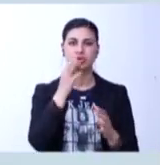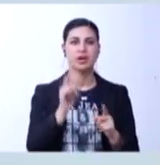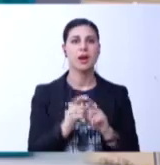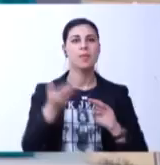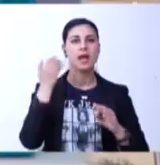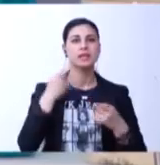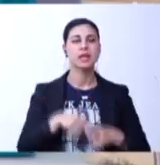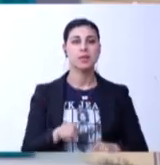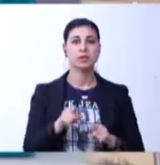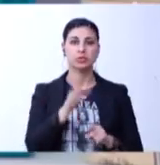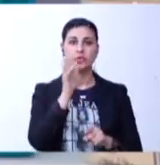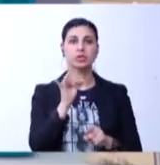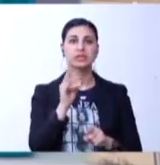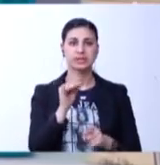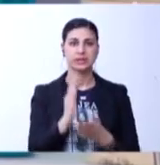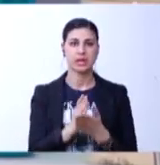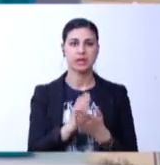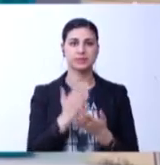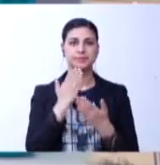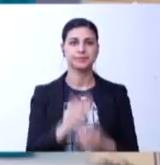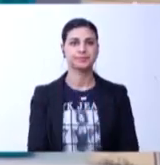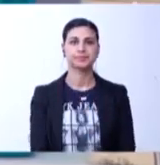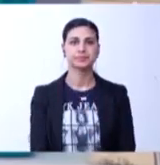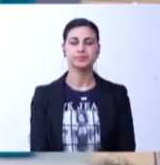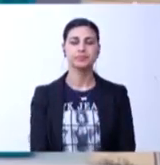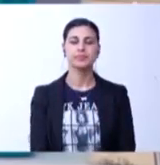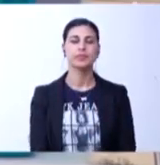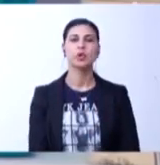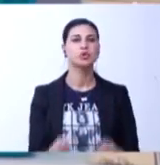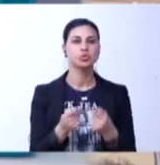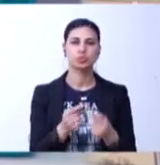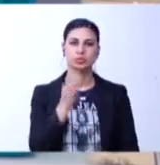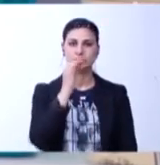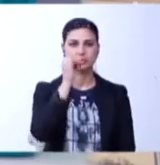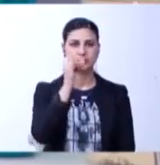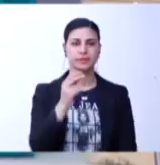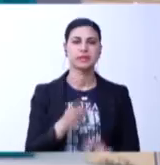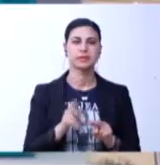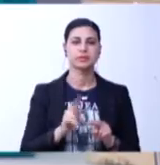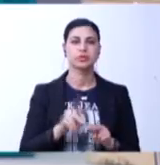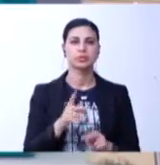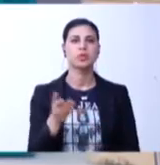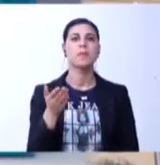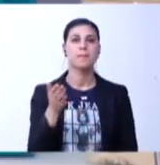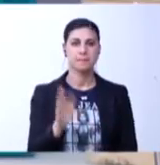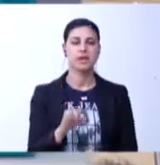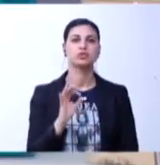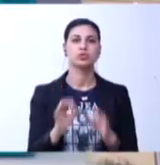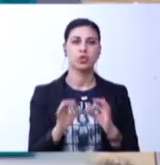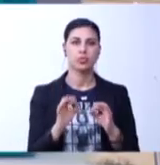რისკებს. იცით რა არის, ვერ გეტყვით მაგას დაზუსტებით, იმიტომ რომ მაინც ალბათ